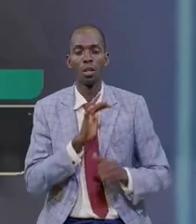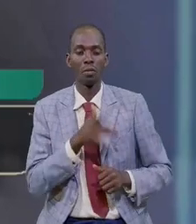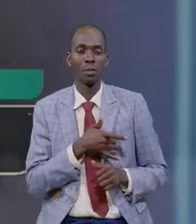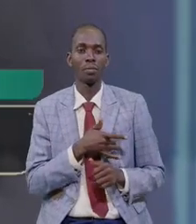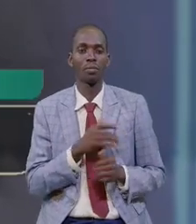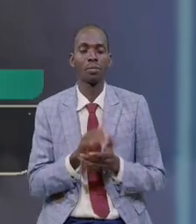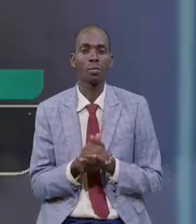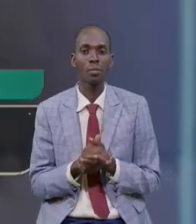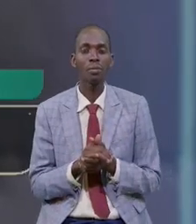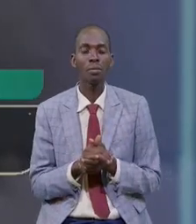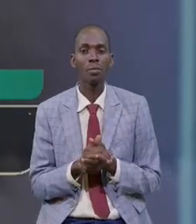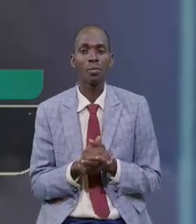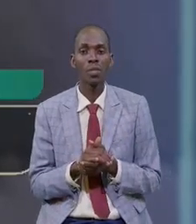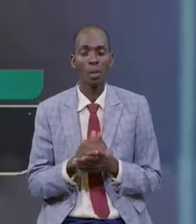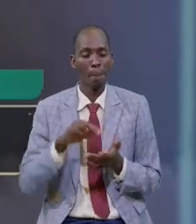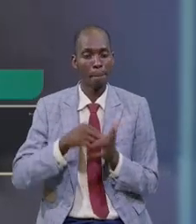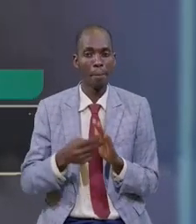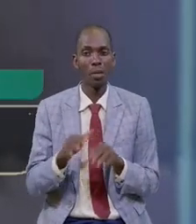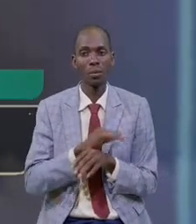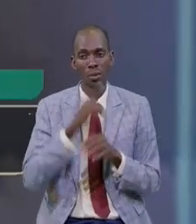conviction la décision